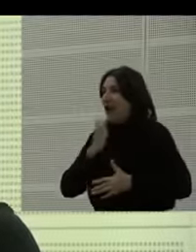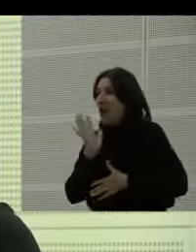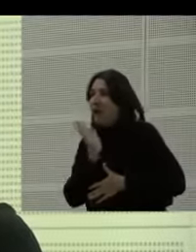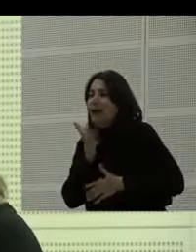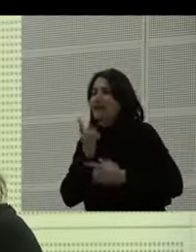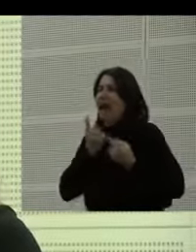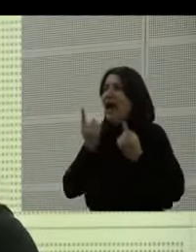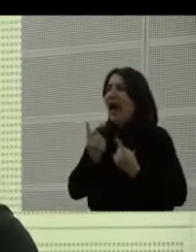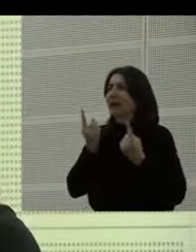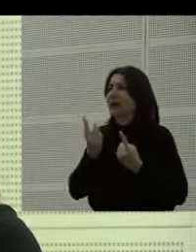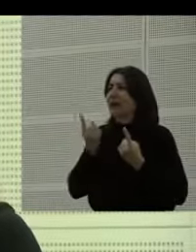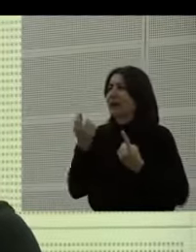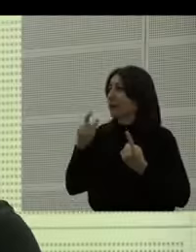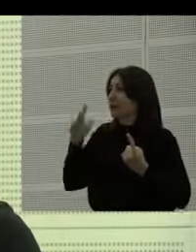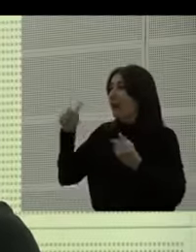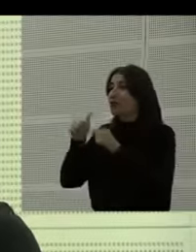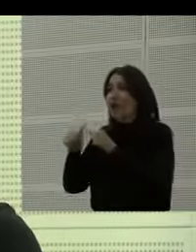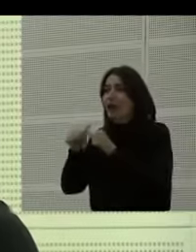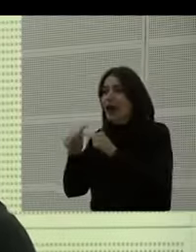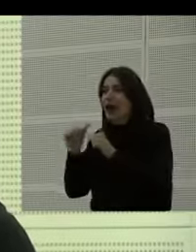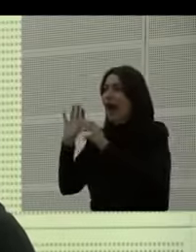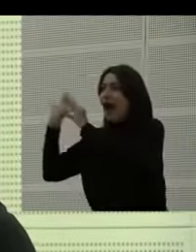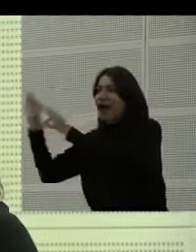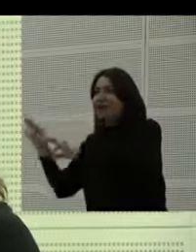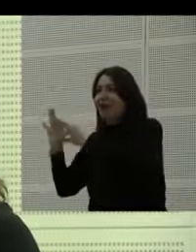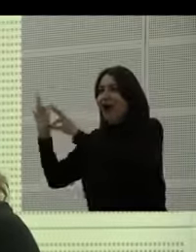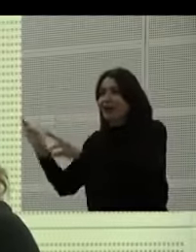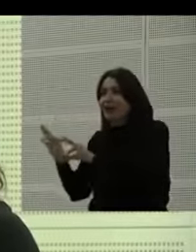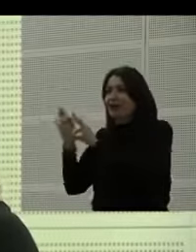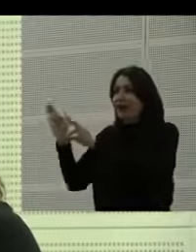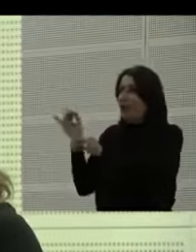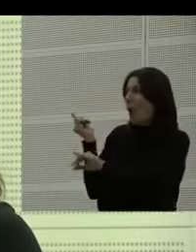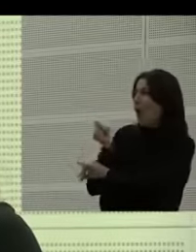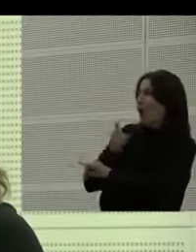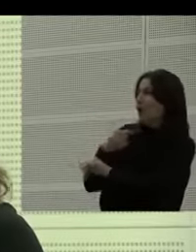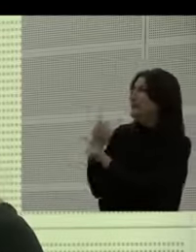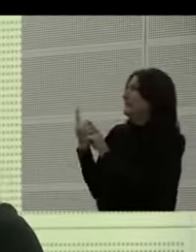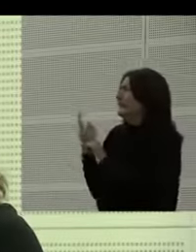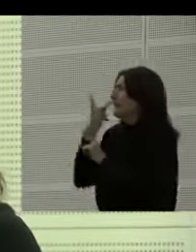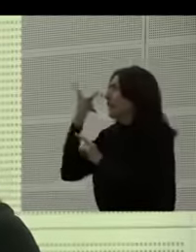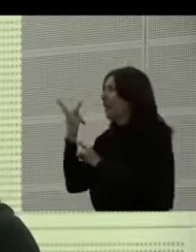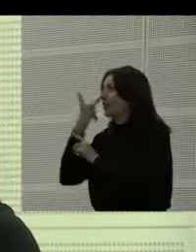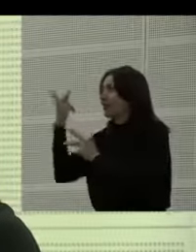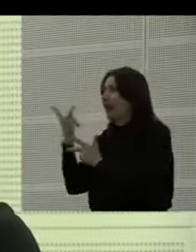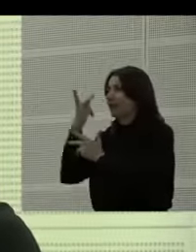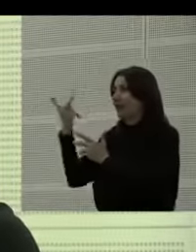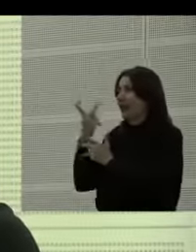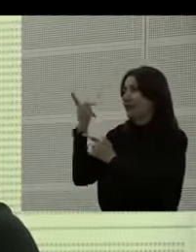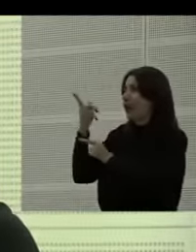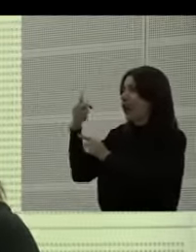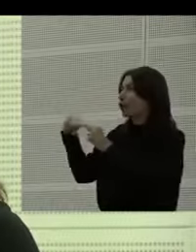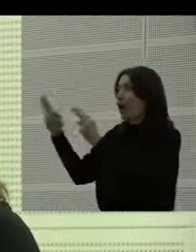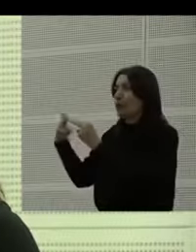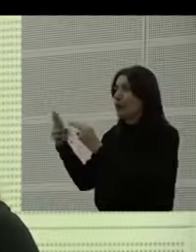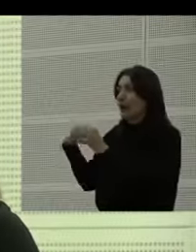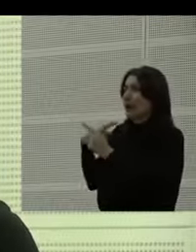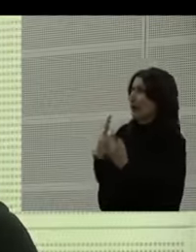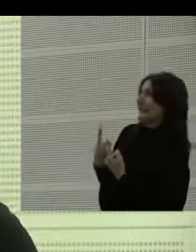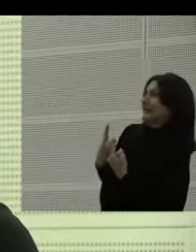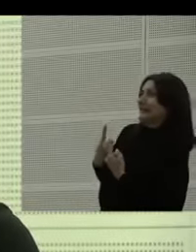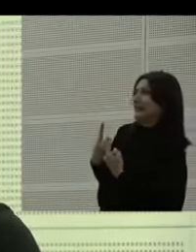sue sorelle più grandi arrivano all'età di 15 anni e che quindi fanno l'esperienza di scoprire cosa c'è dall'altra parte, lei ascolta